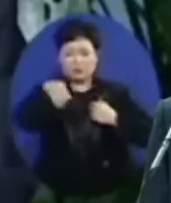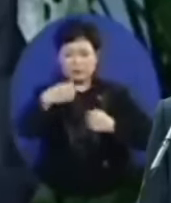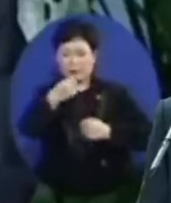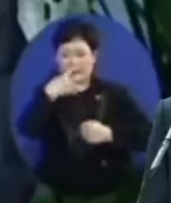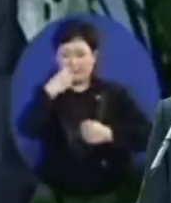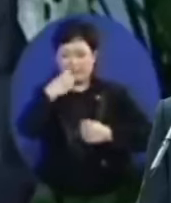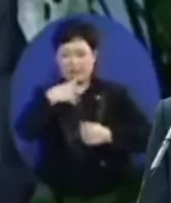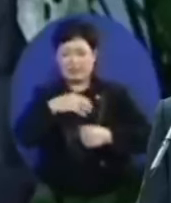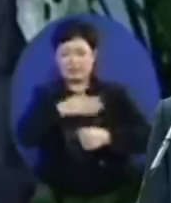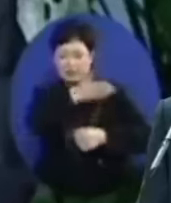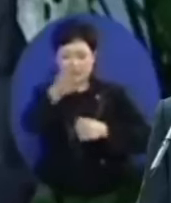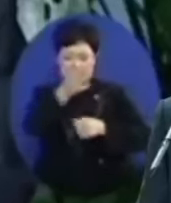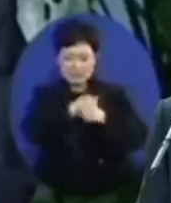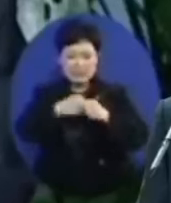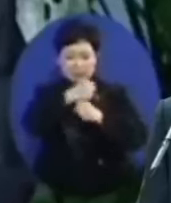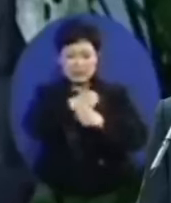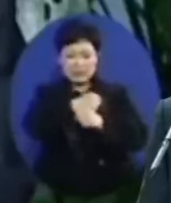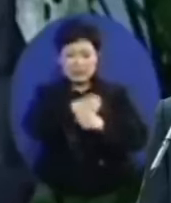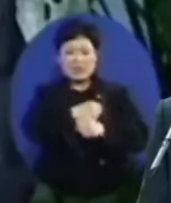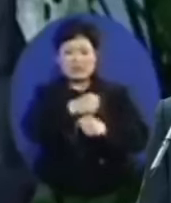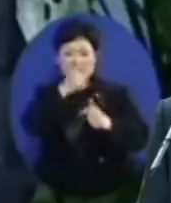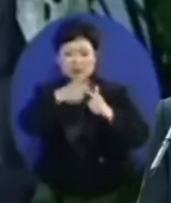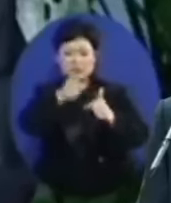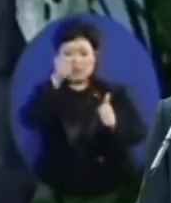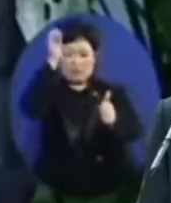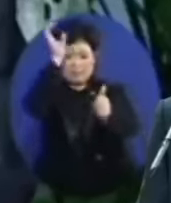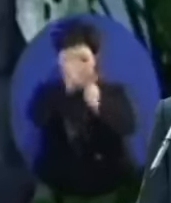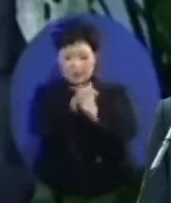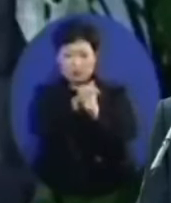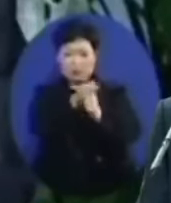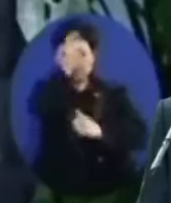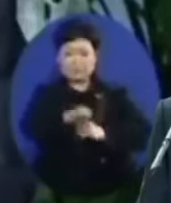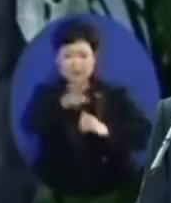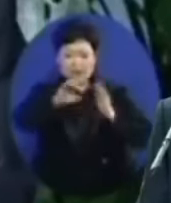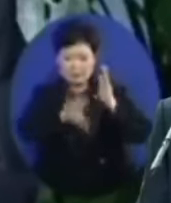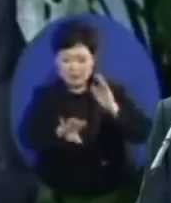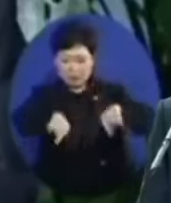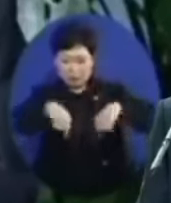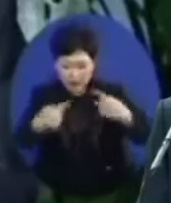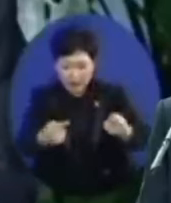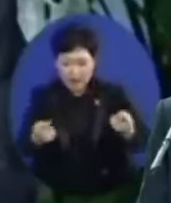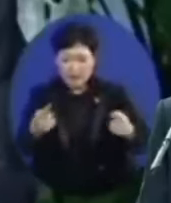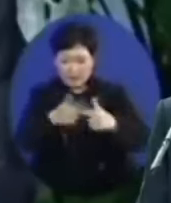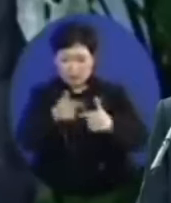맡기고 온유하고 겸손하게 내 멍에 밑에 들어오너라. 나와 함께 가자.